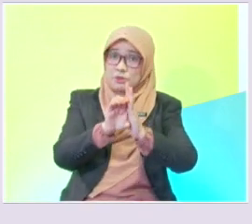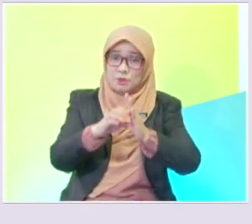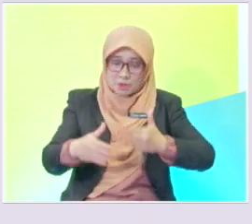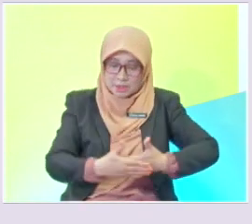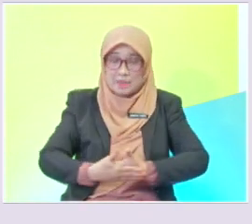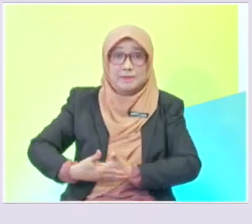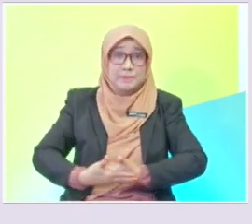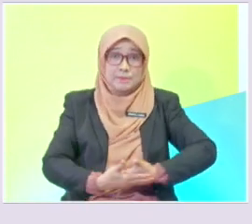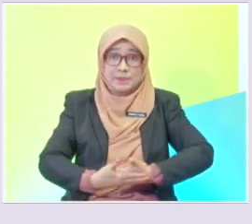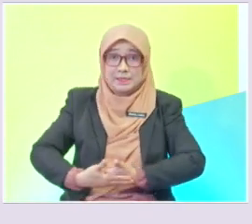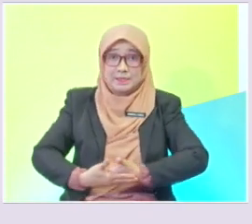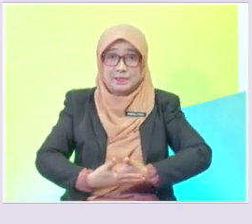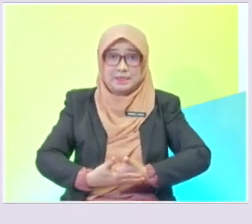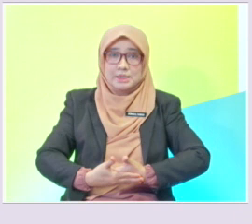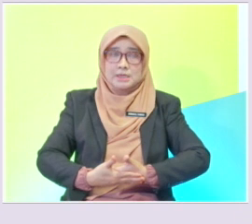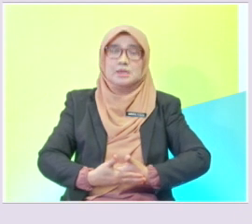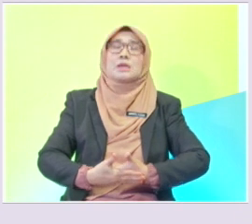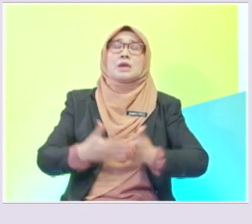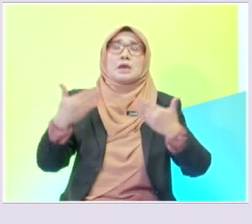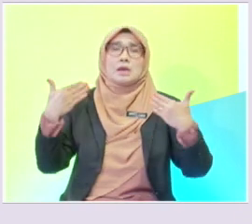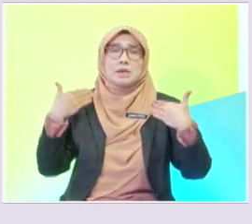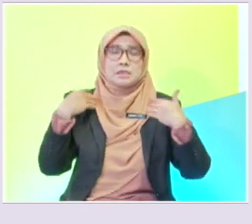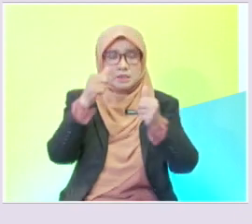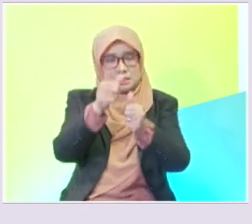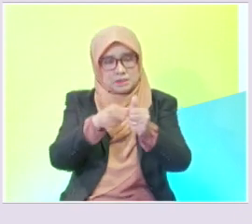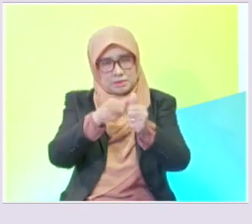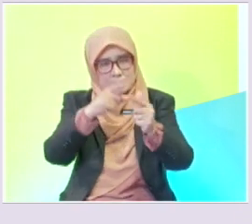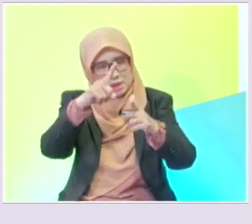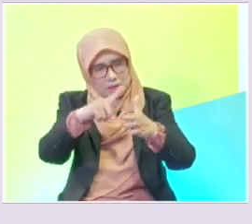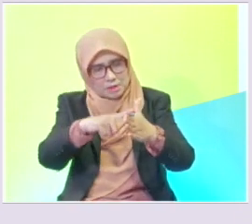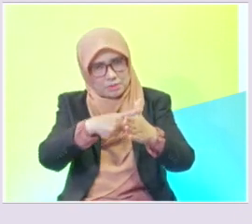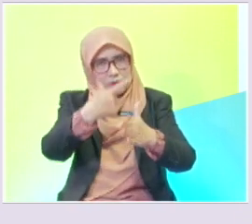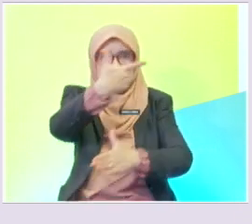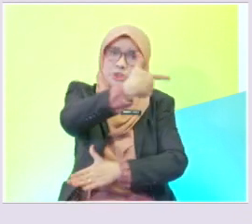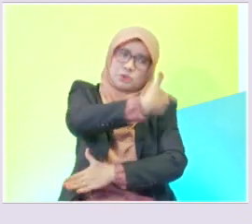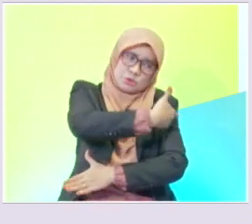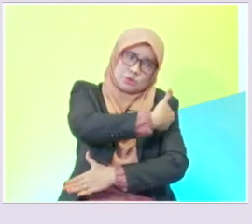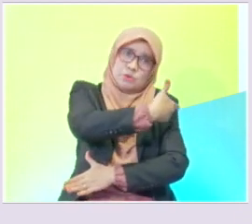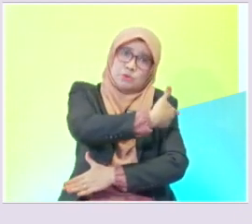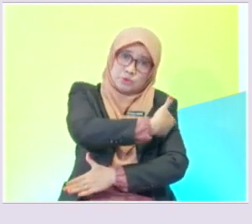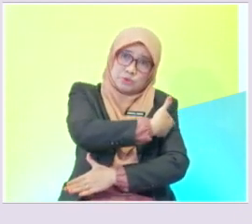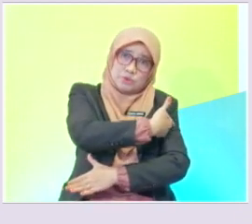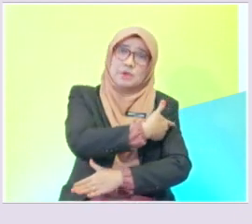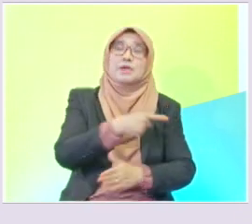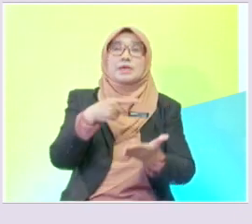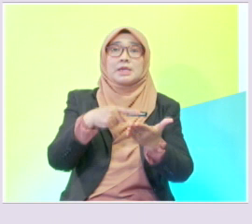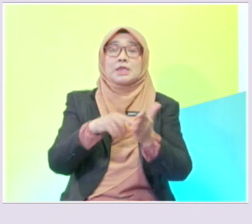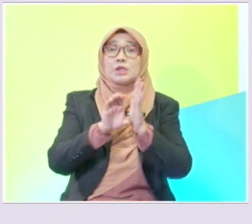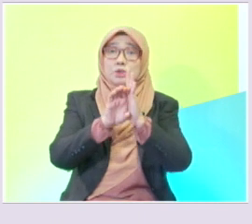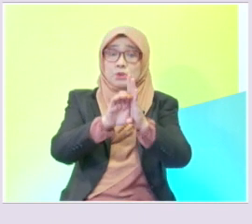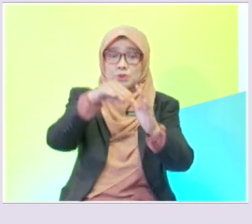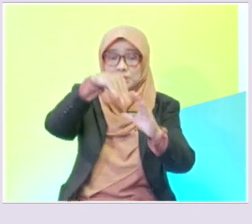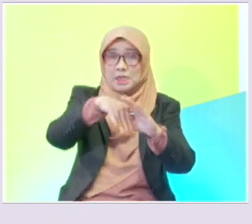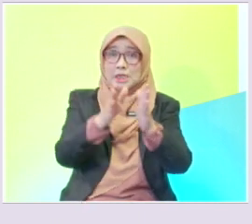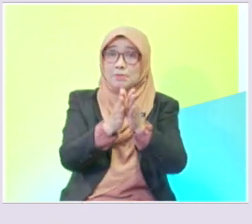ini adalah rancangan pemvaksinan yang diadakan di Malaysia terhadap bayi dan juga kanak-kanak serta remaja.